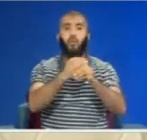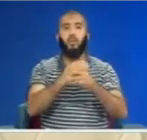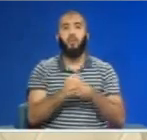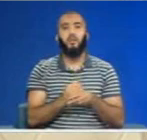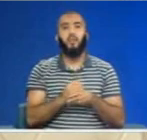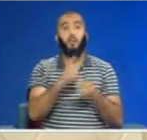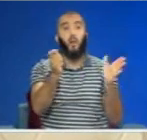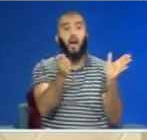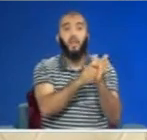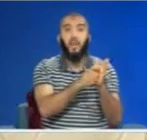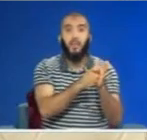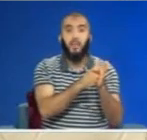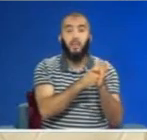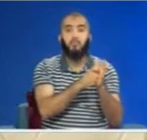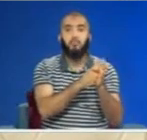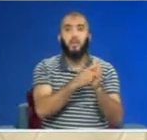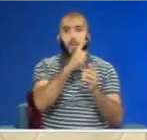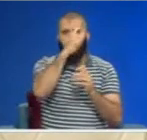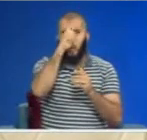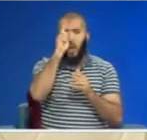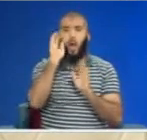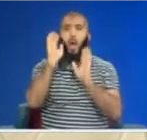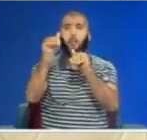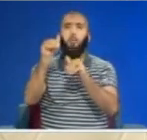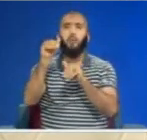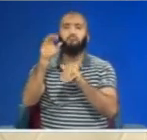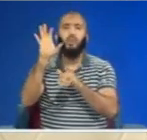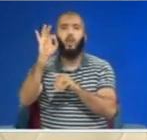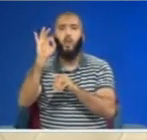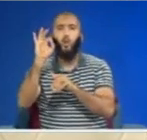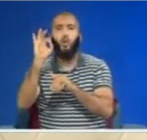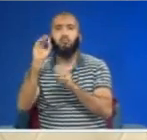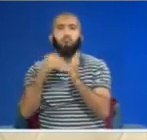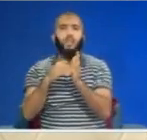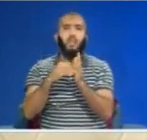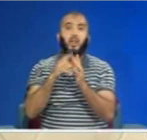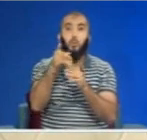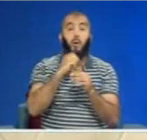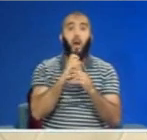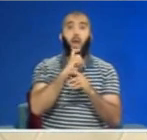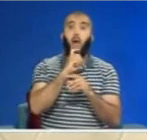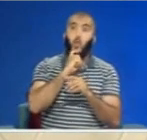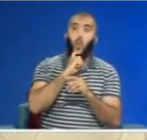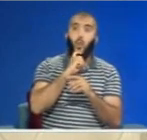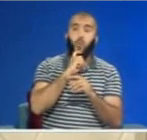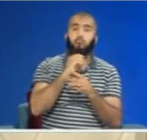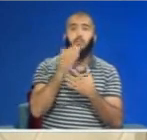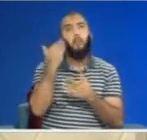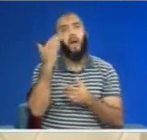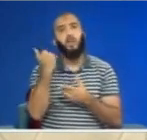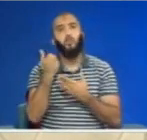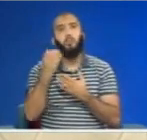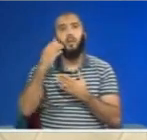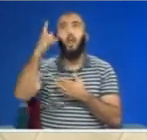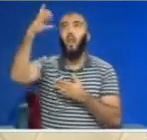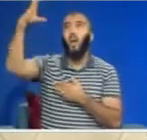لنا لحدث سيحدث بعد 50-100 سنة بدقة، ويترقب الناس حدوثه، مثلا كسوف